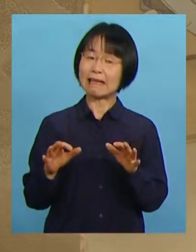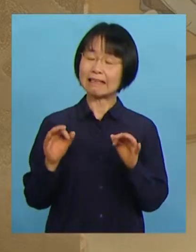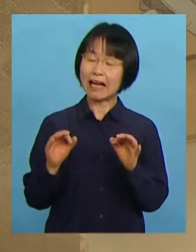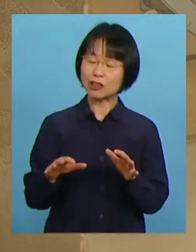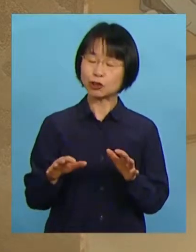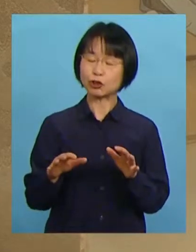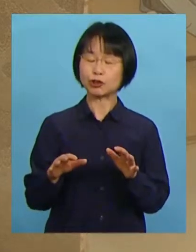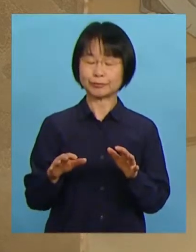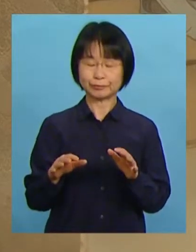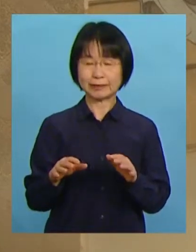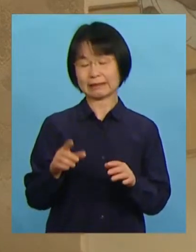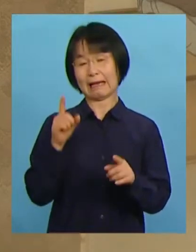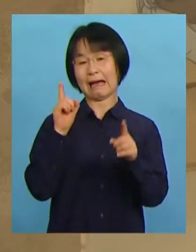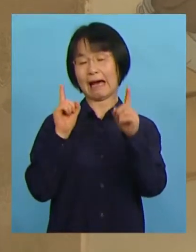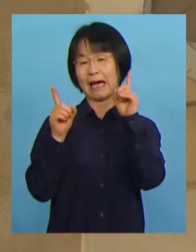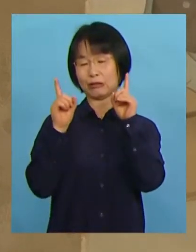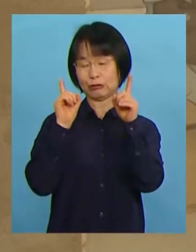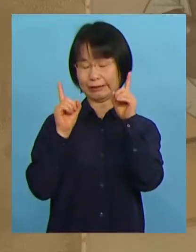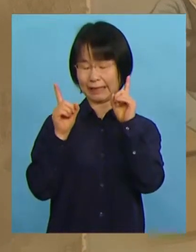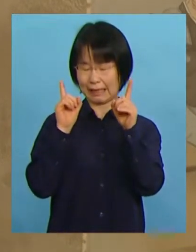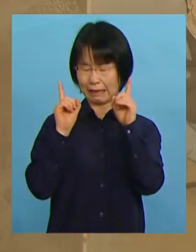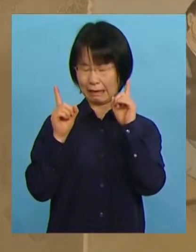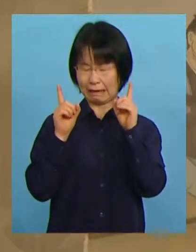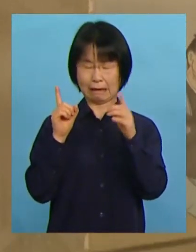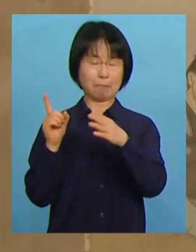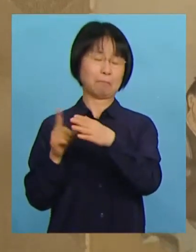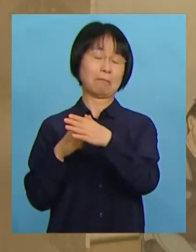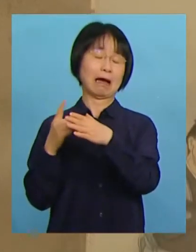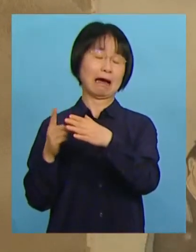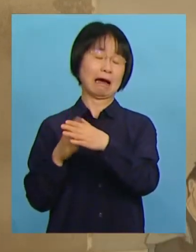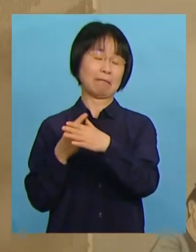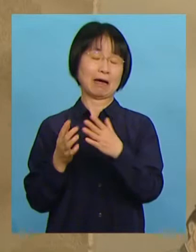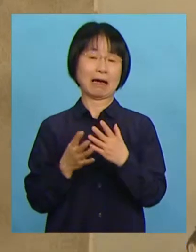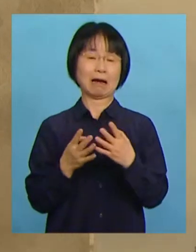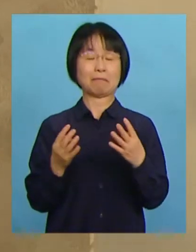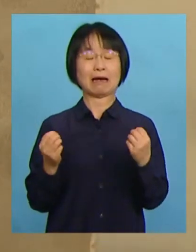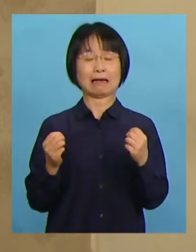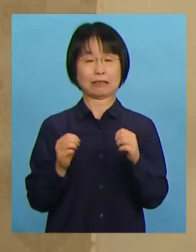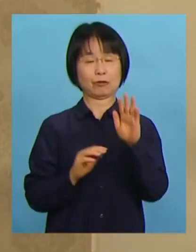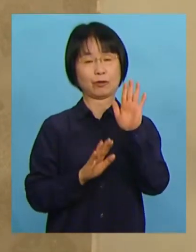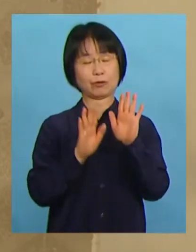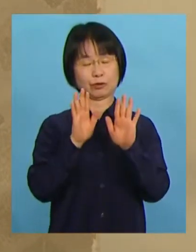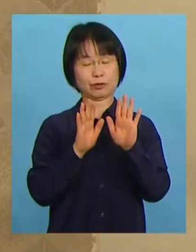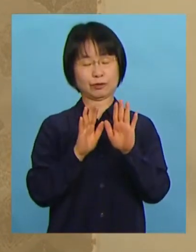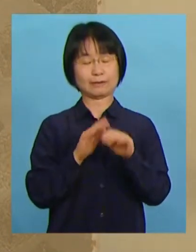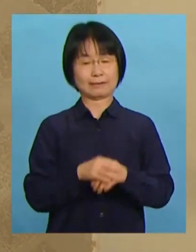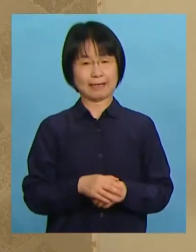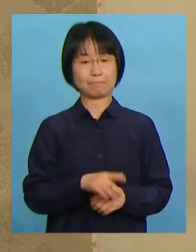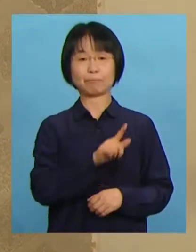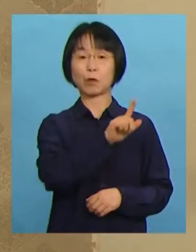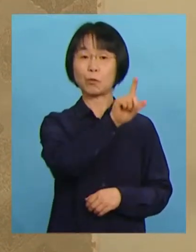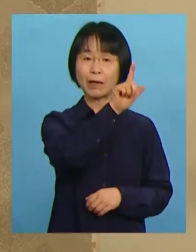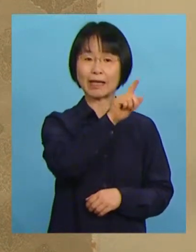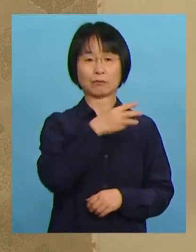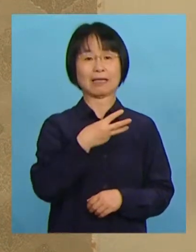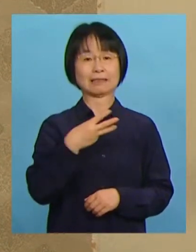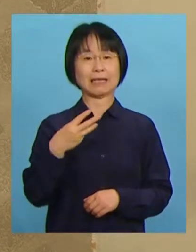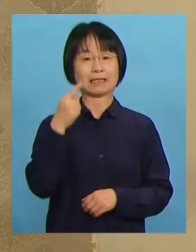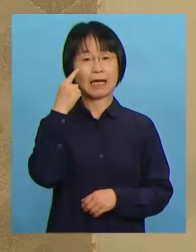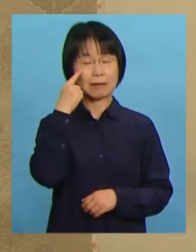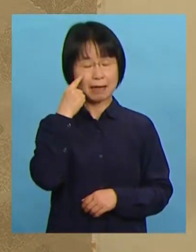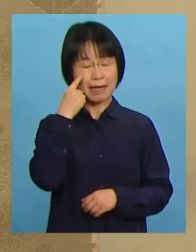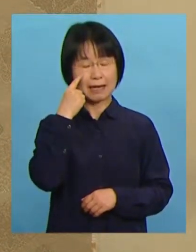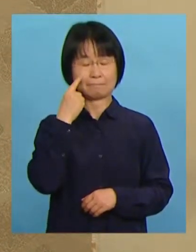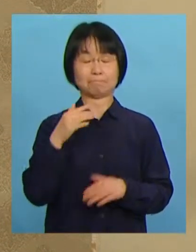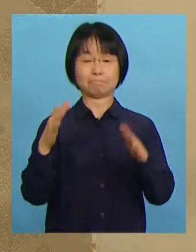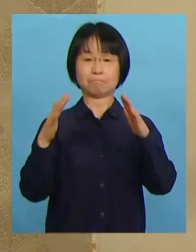その余徳にあぐらをかいて茶の湯なんかで遊んでると、3代目は一番上のように没落